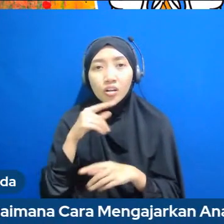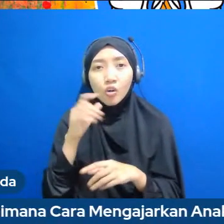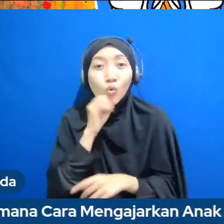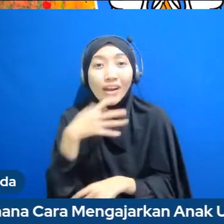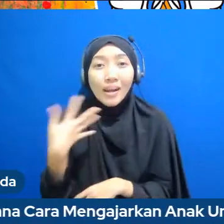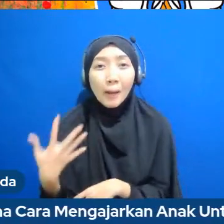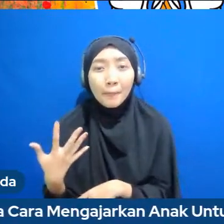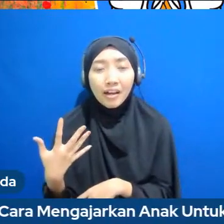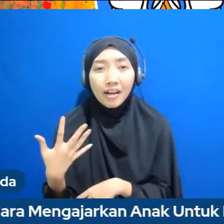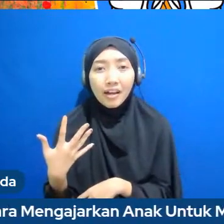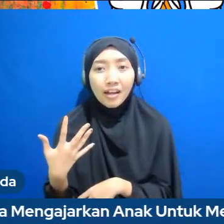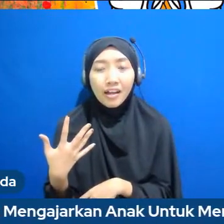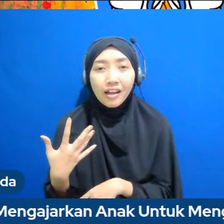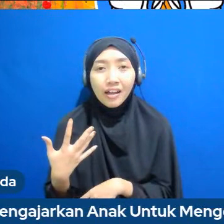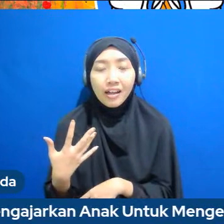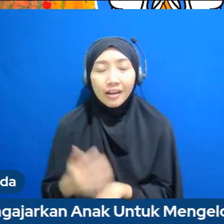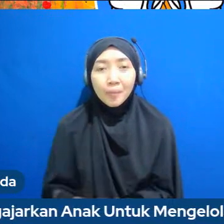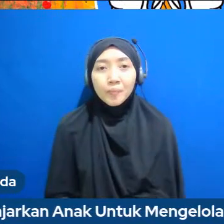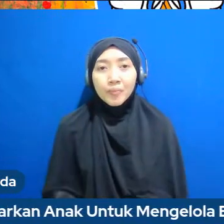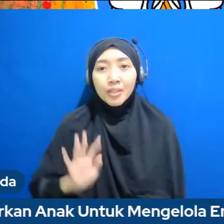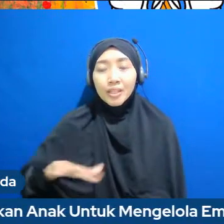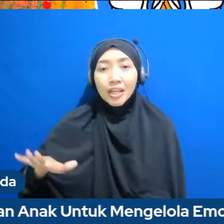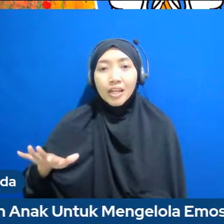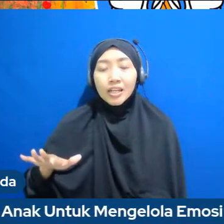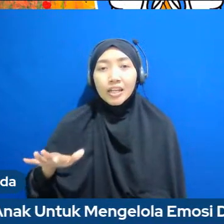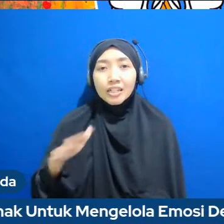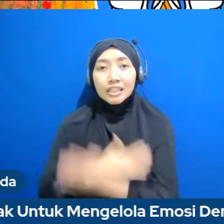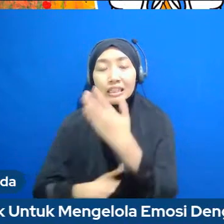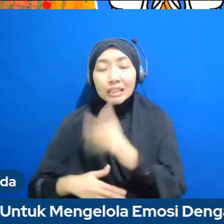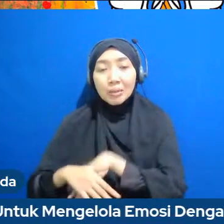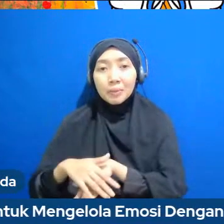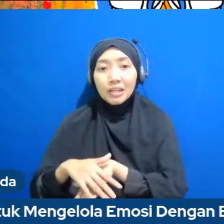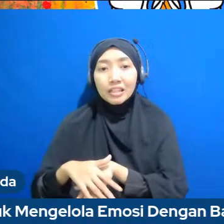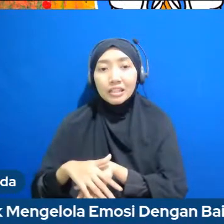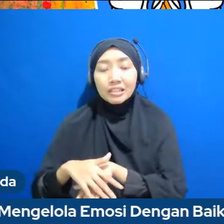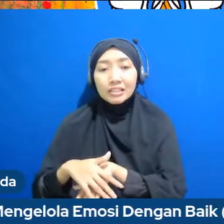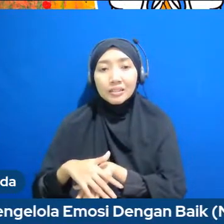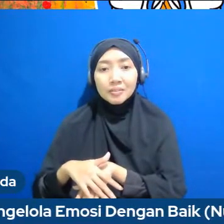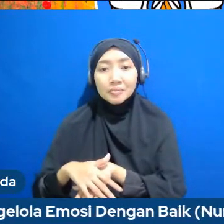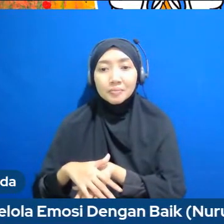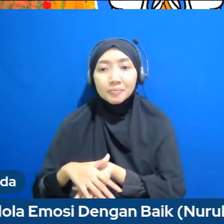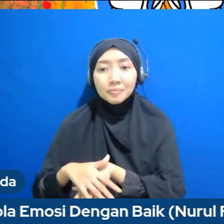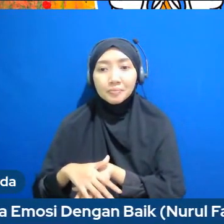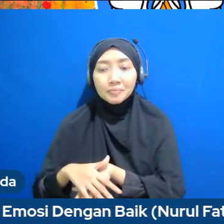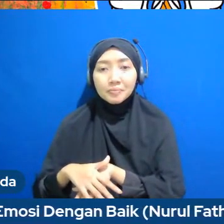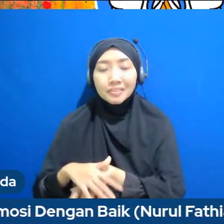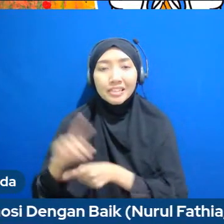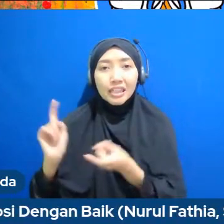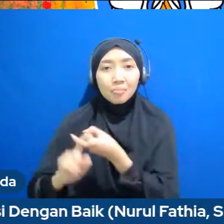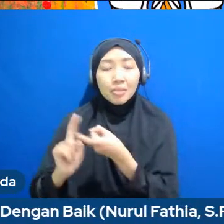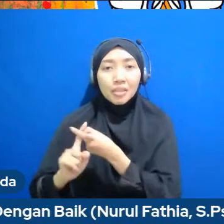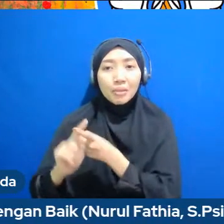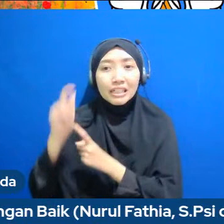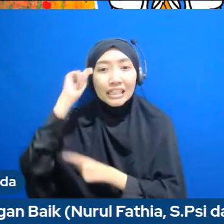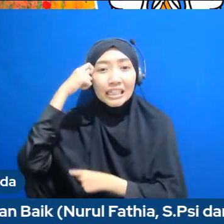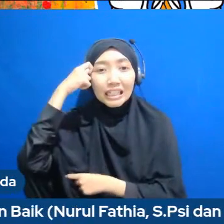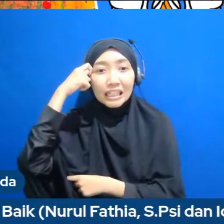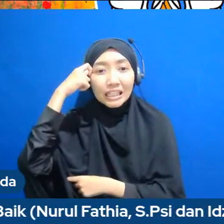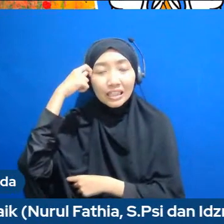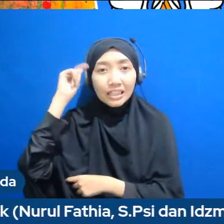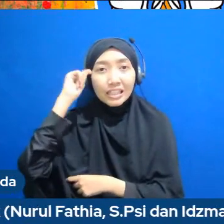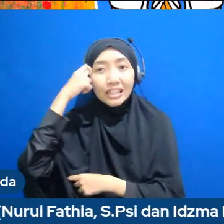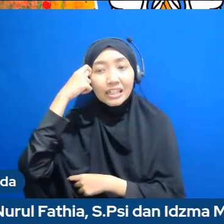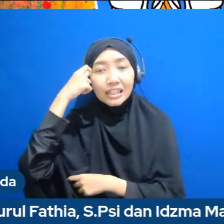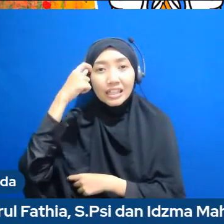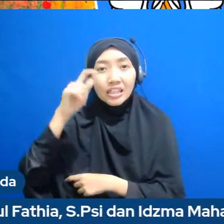dan mereka itu memang oleh karena itu memang kita paling tidak teman-temannya harus diingetin gitu, harus diingatkan